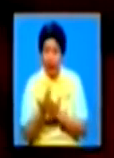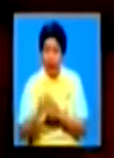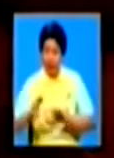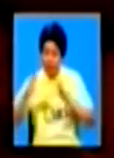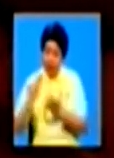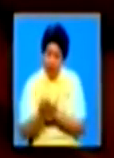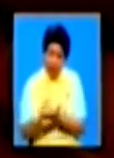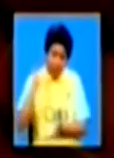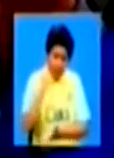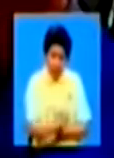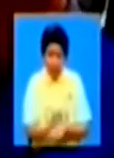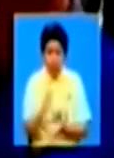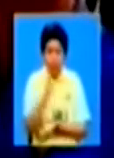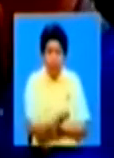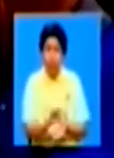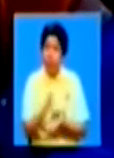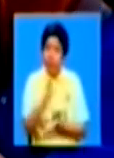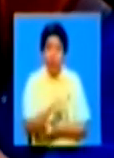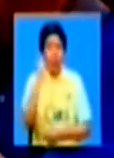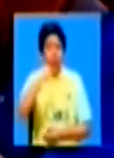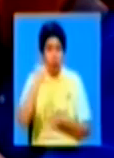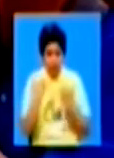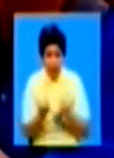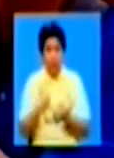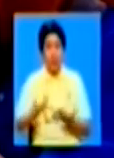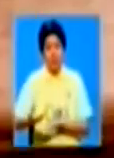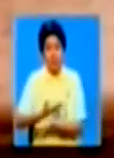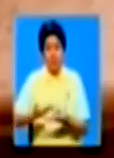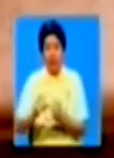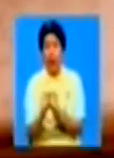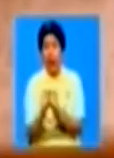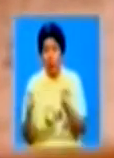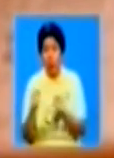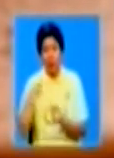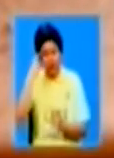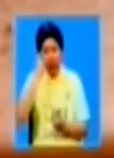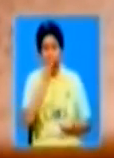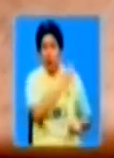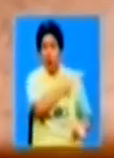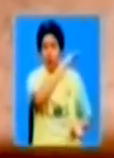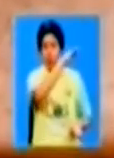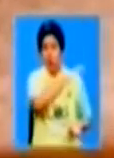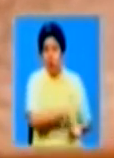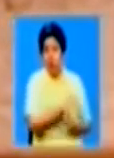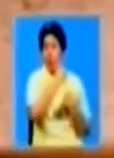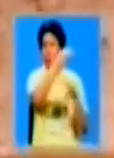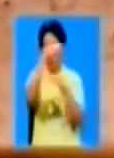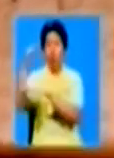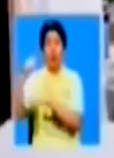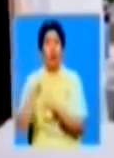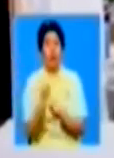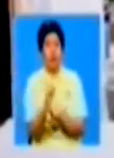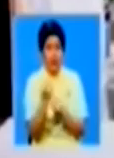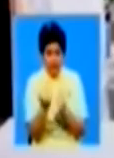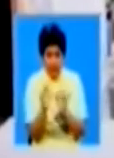เรื่อยๆก็ถือว่าทั้งหมดเนี่ยเป็นภาระด้านงบประมาณอย่างมากในอนาคตด้วยนะครับ ค่ะส่วนของการดำเนินคดีตามกระบวนการยุติธรรมนะคะก็อยากจะให้เข้าสู่กระบ